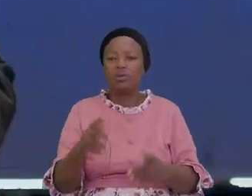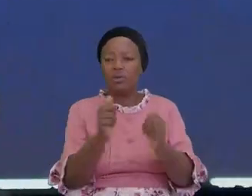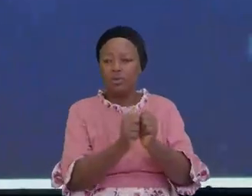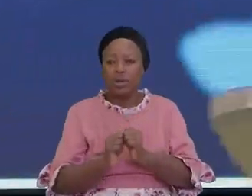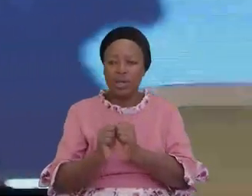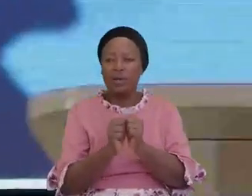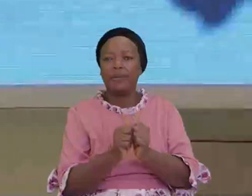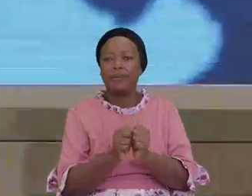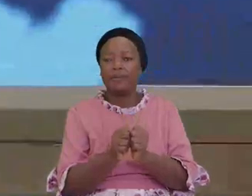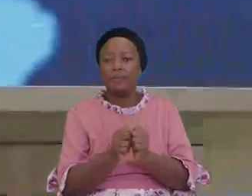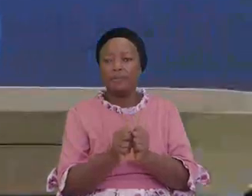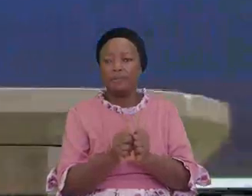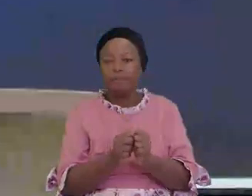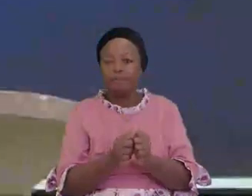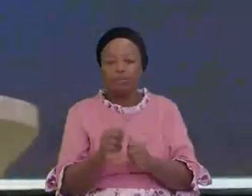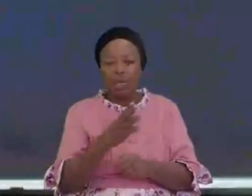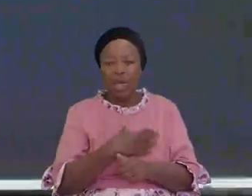épées.